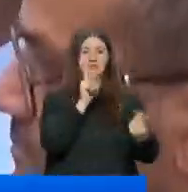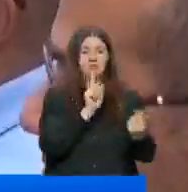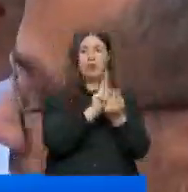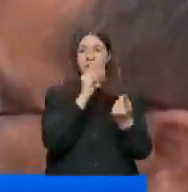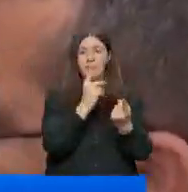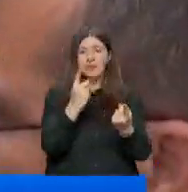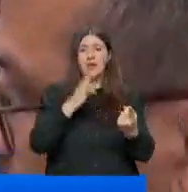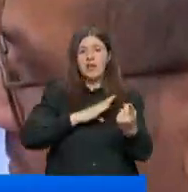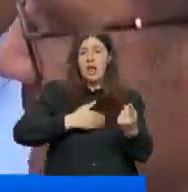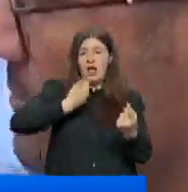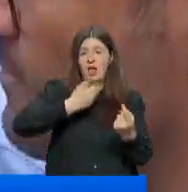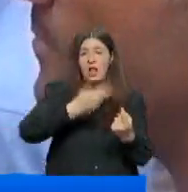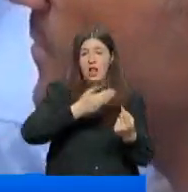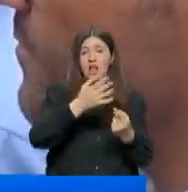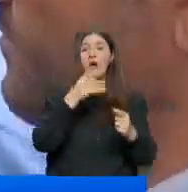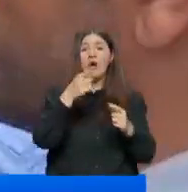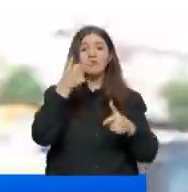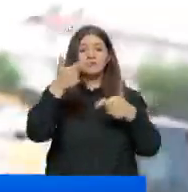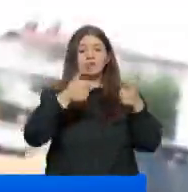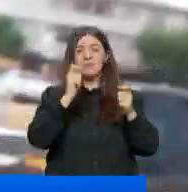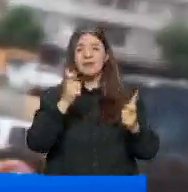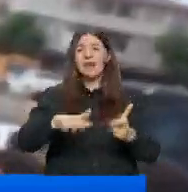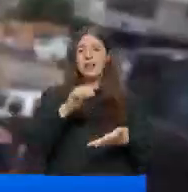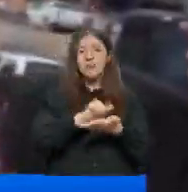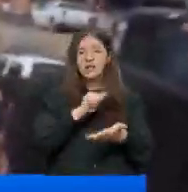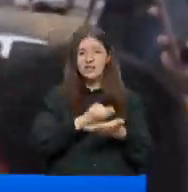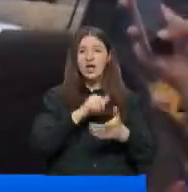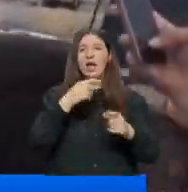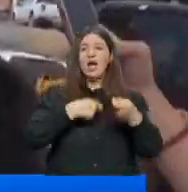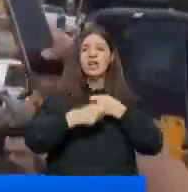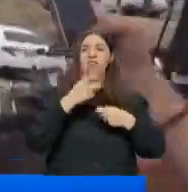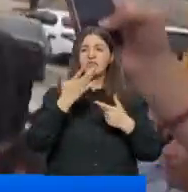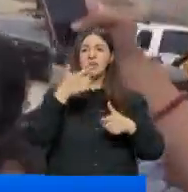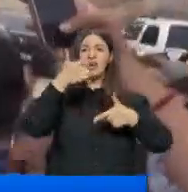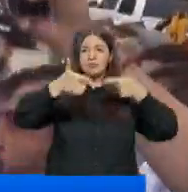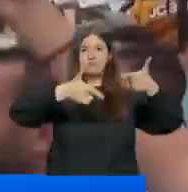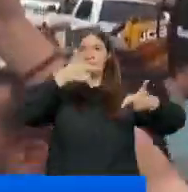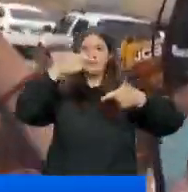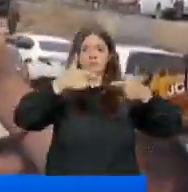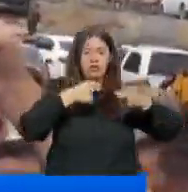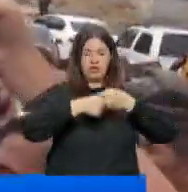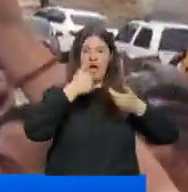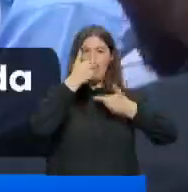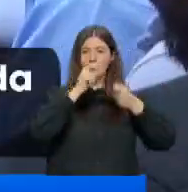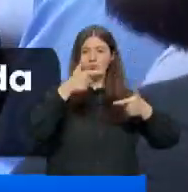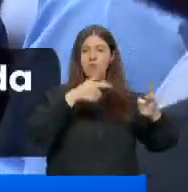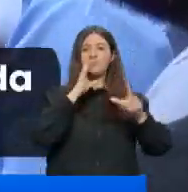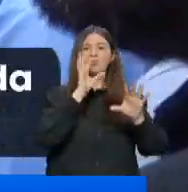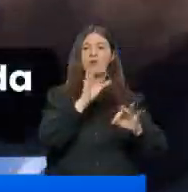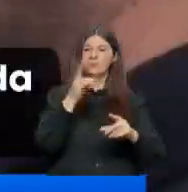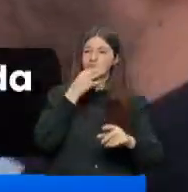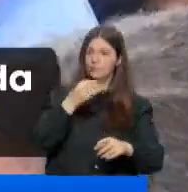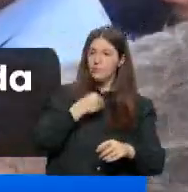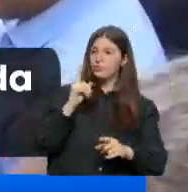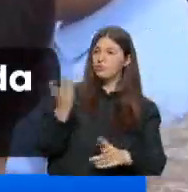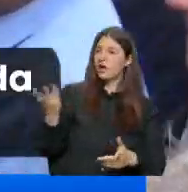biri dert yandı. Geziyi görüntüleyen yerel medya esnafın dert yanmasını da çekince müdahale geldi. Bir müsaade edin hocam